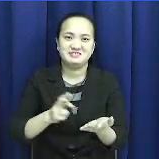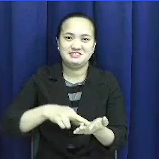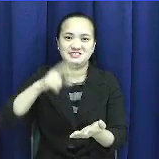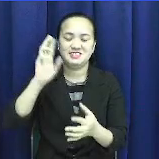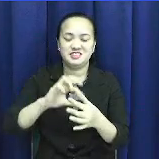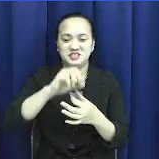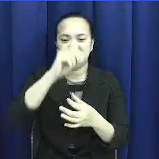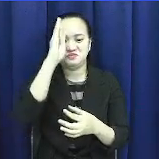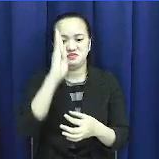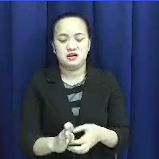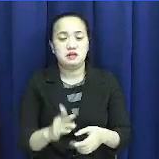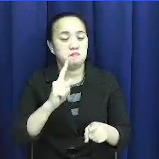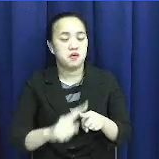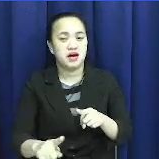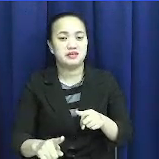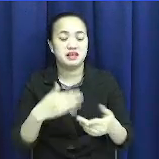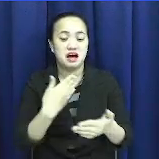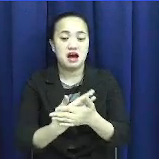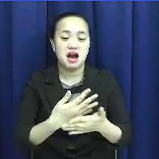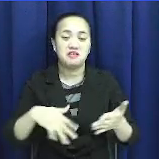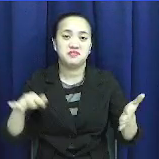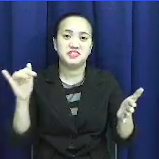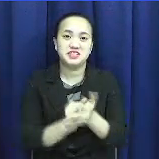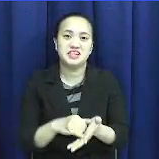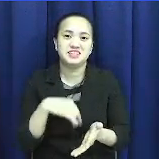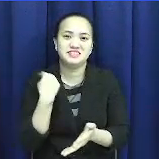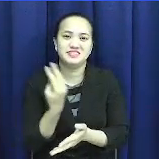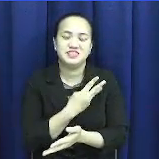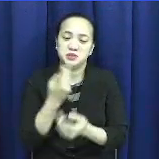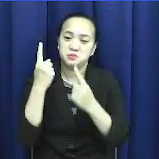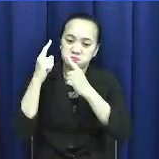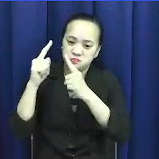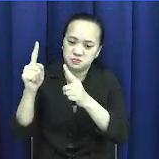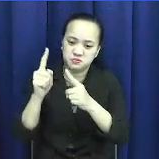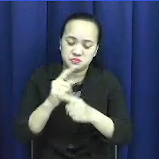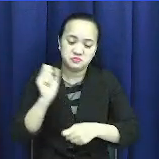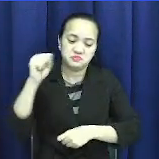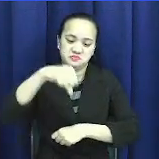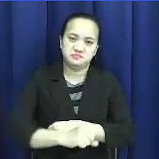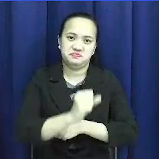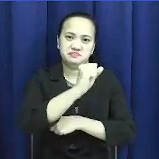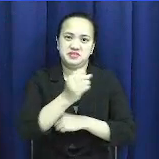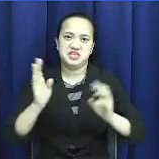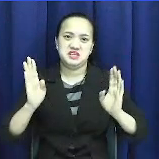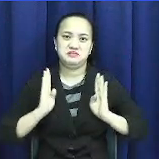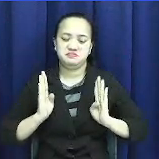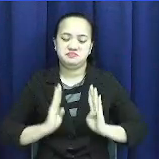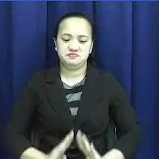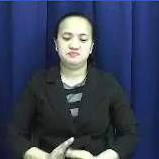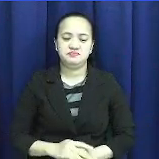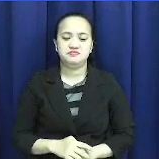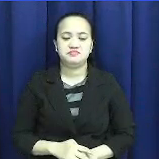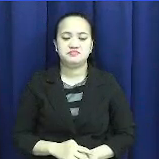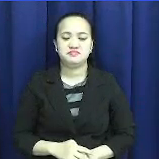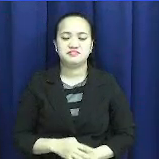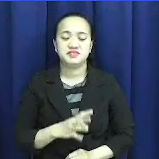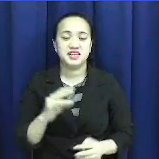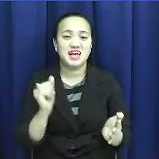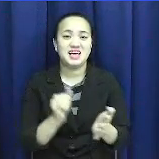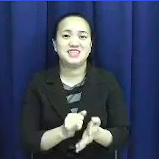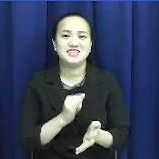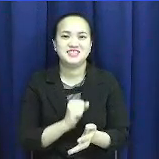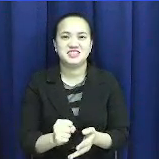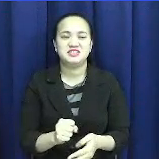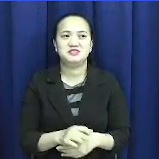Pero pagkatapos ng salubong, naligo sa dagat. So, di ba? Ganyan yung madalas na nangyayari. Or yung iba